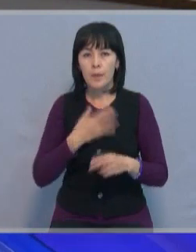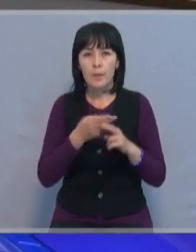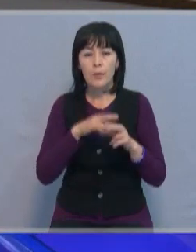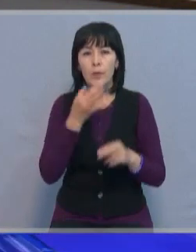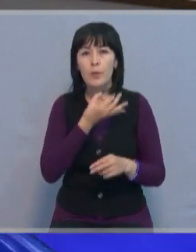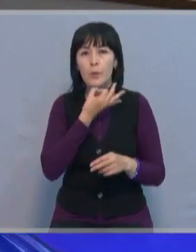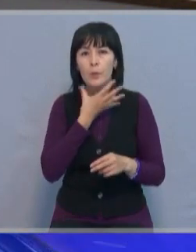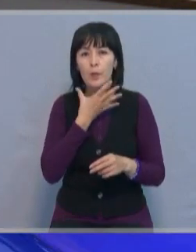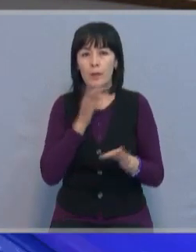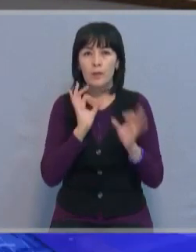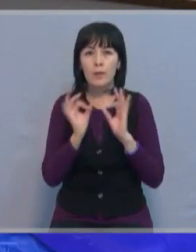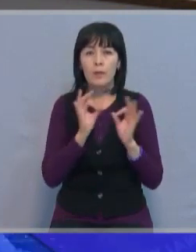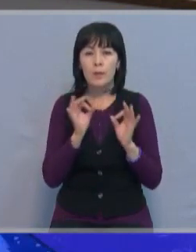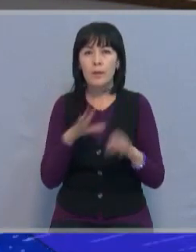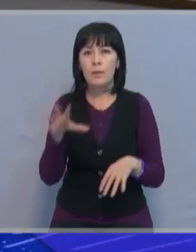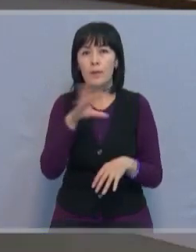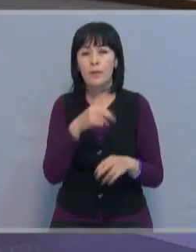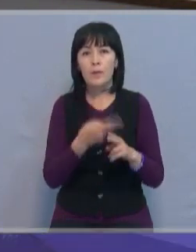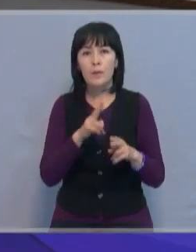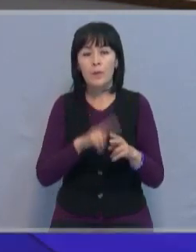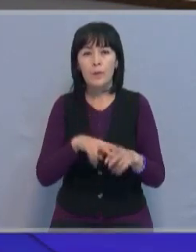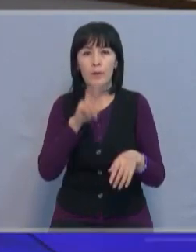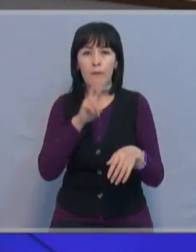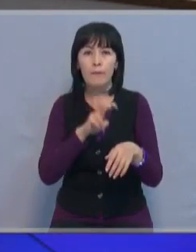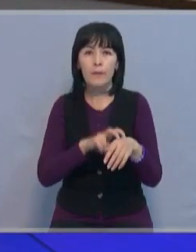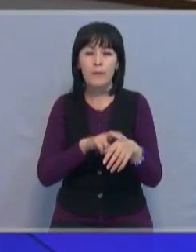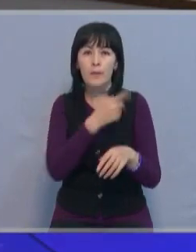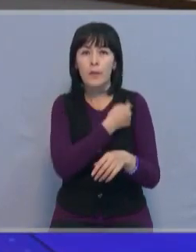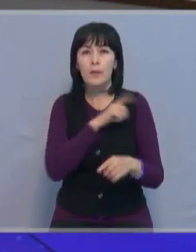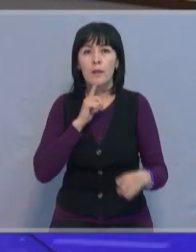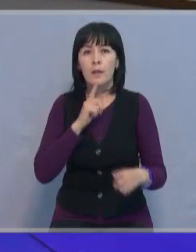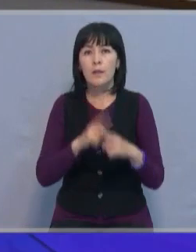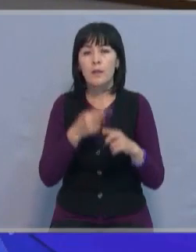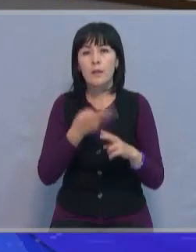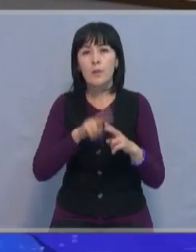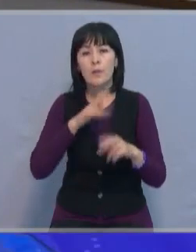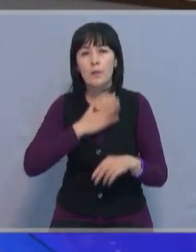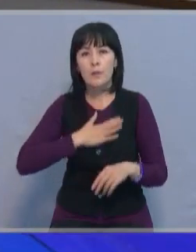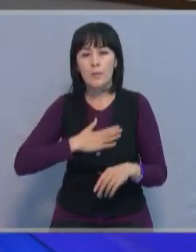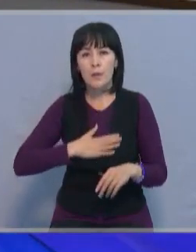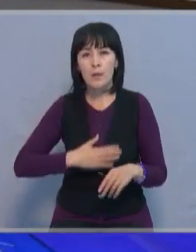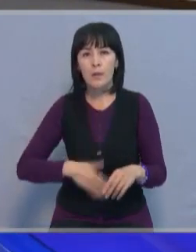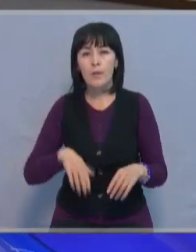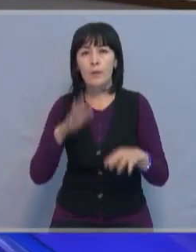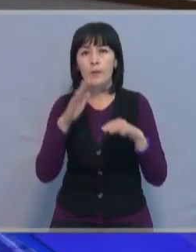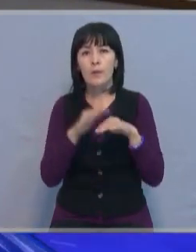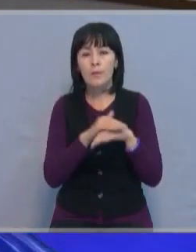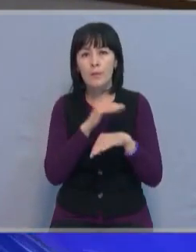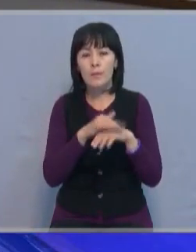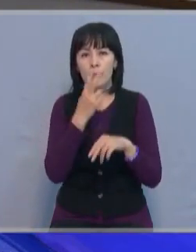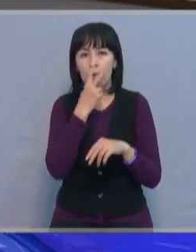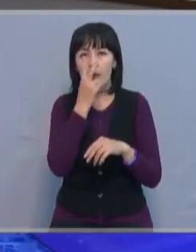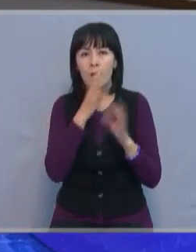қанағаттанамын. Барлық жағынан өте врачтары, дәрігерлері өте кіші пейіл, мейірімділікпен